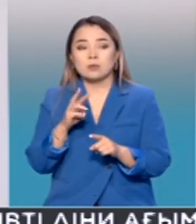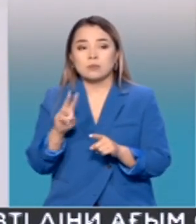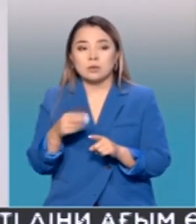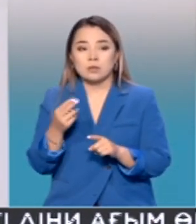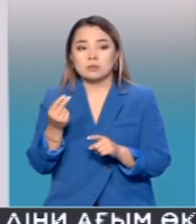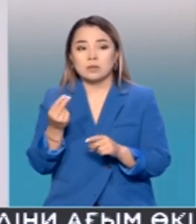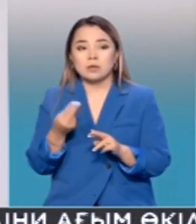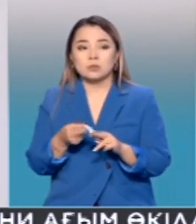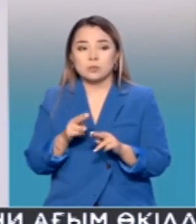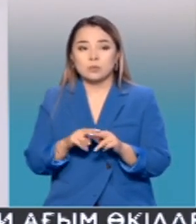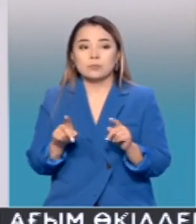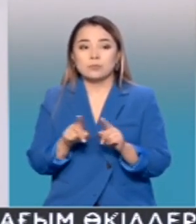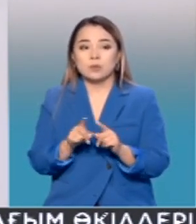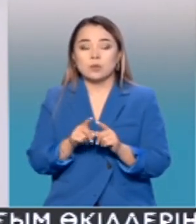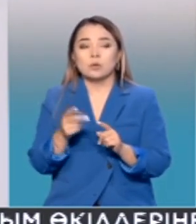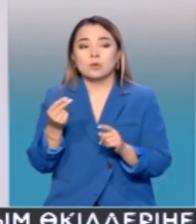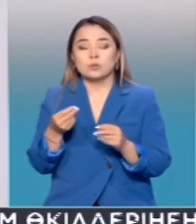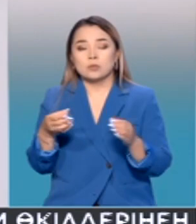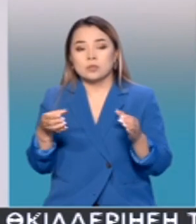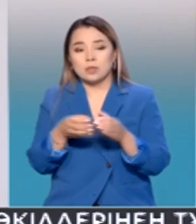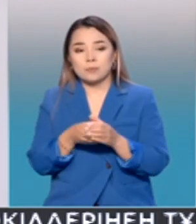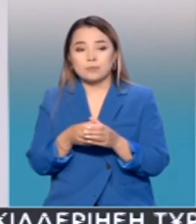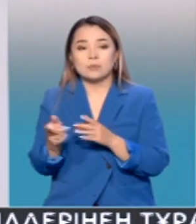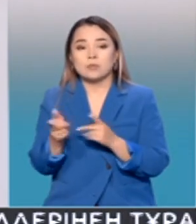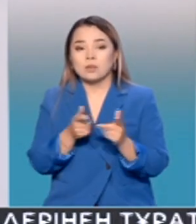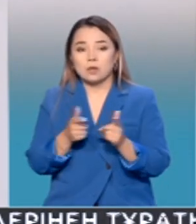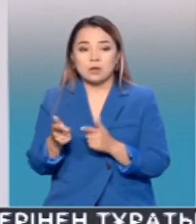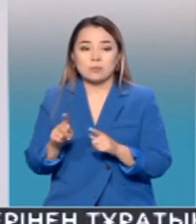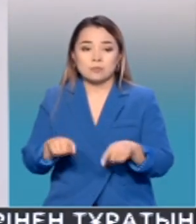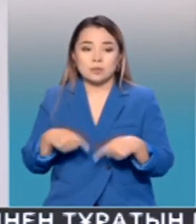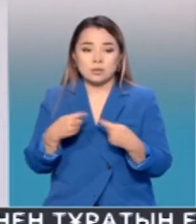дейін осы субсидияға негізі дайынбыз